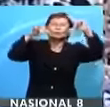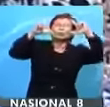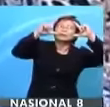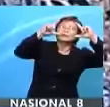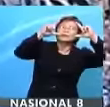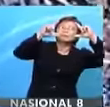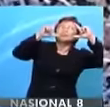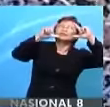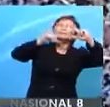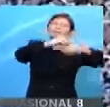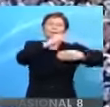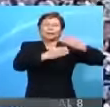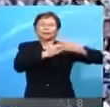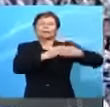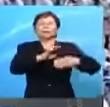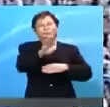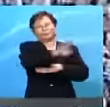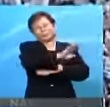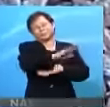dan perilaku mereka.